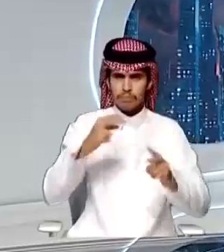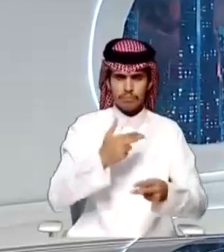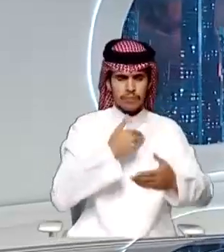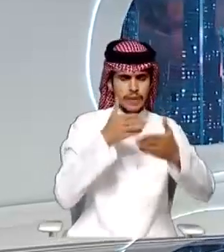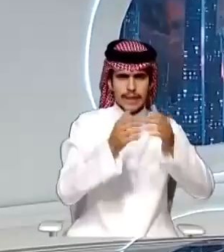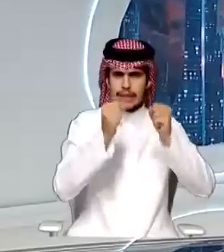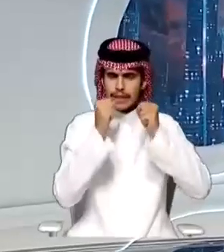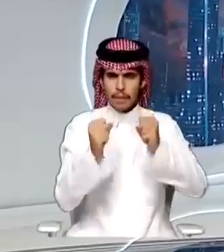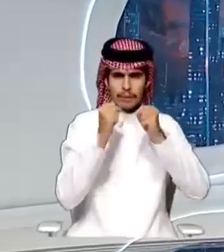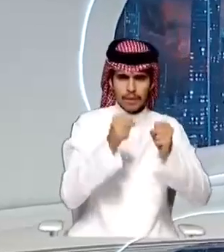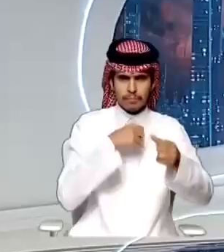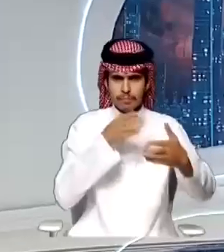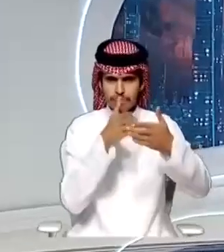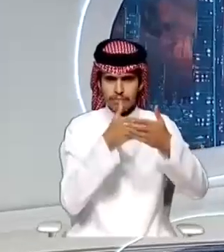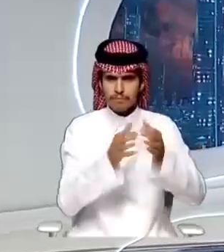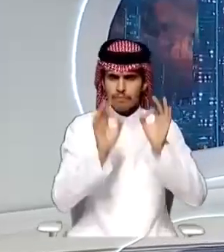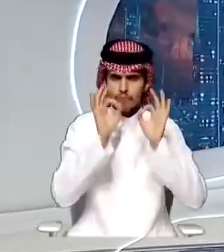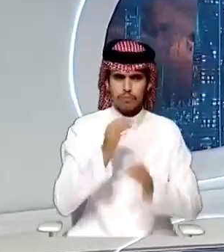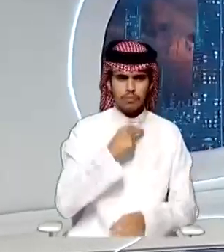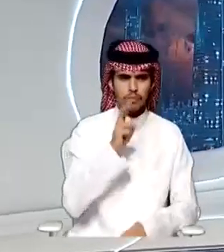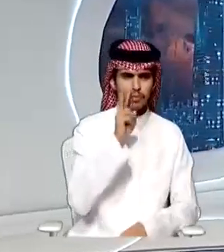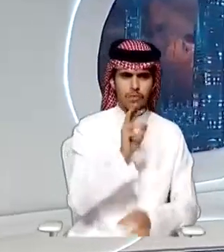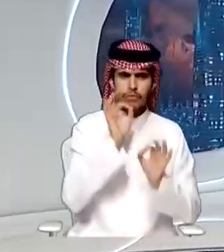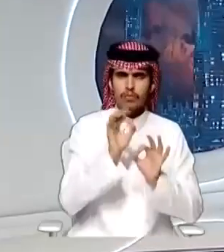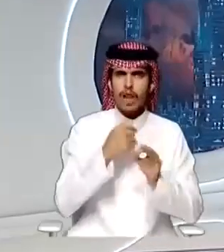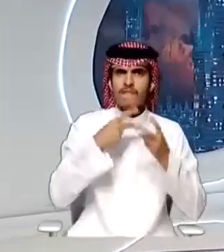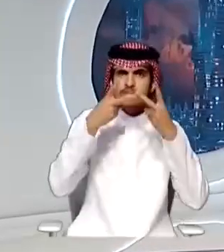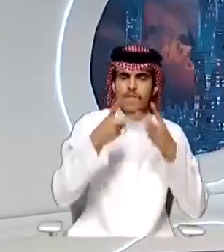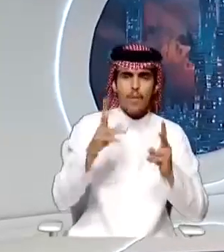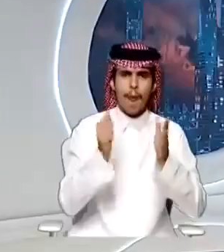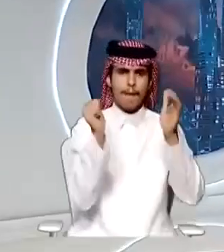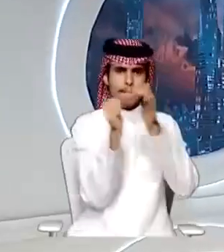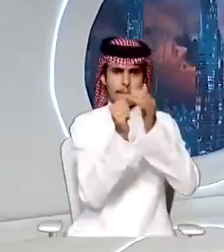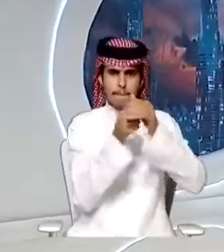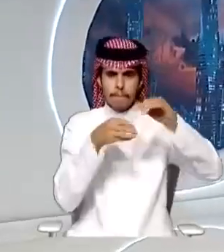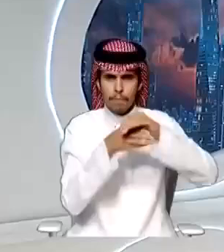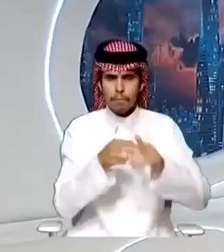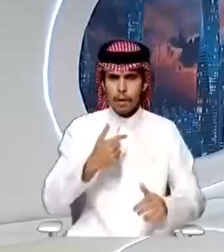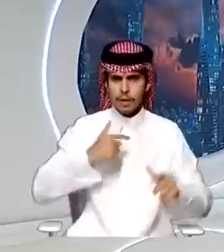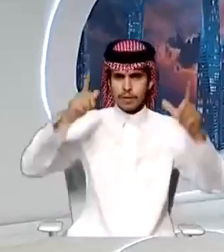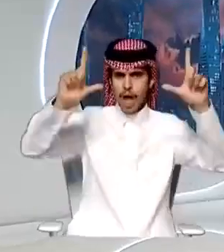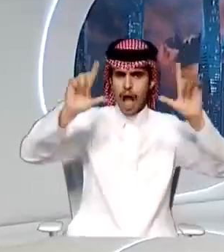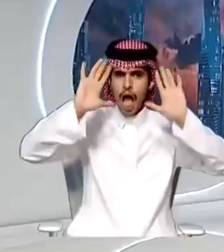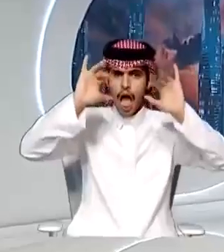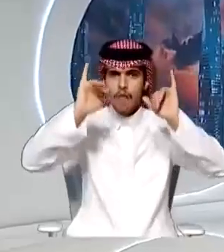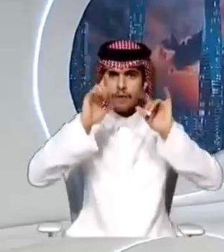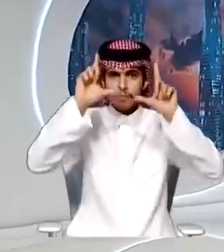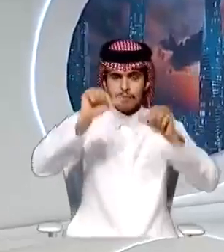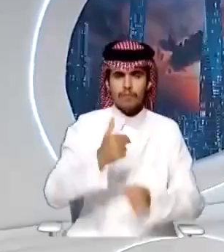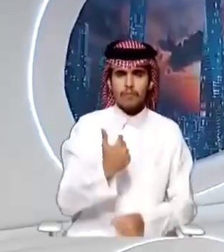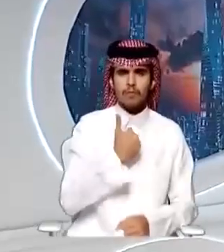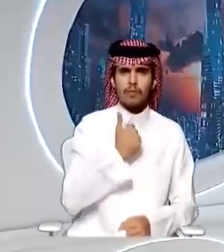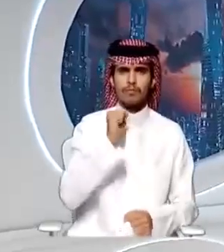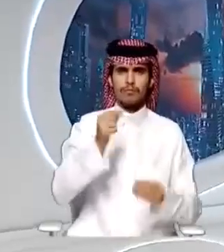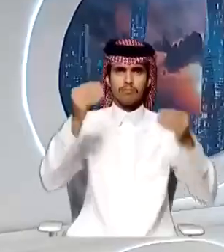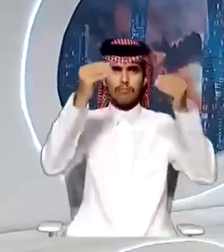في البدايه كان في المنزل بدايتي في البيت اشتريت كروما خضراء وحطيتها في وضعتها